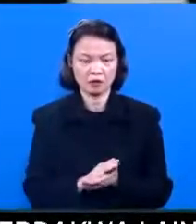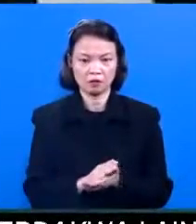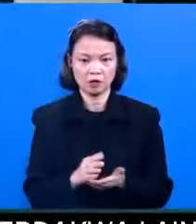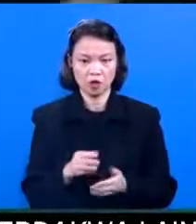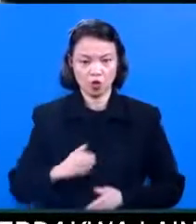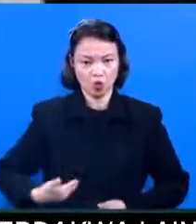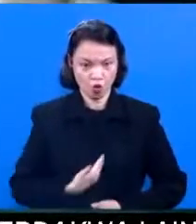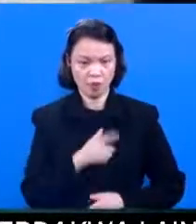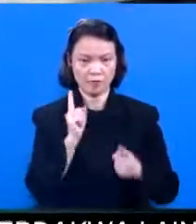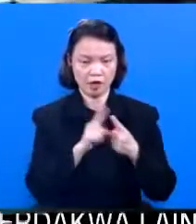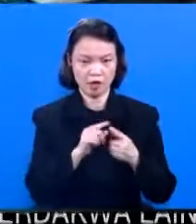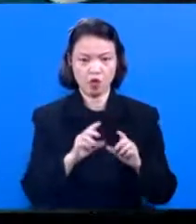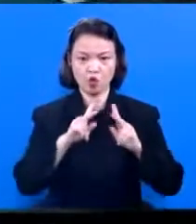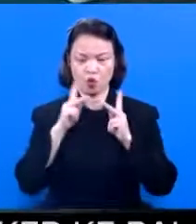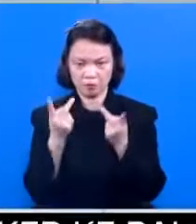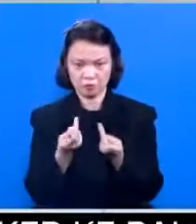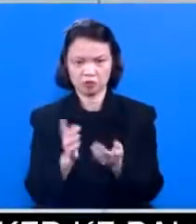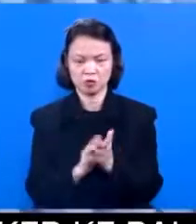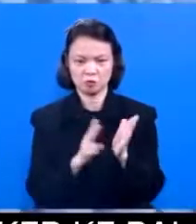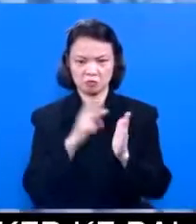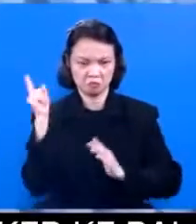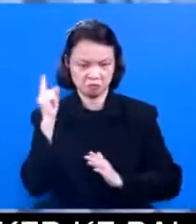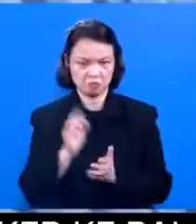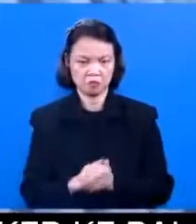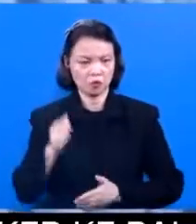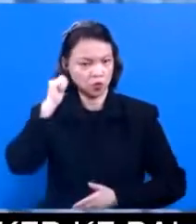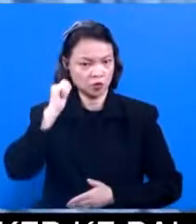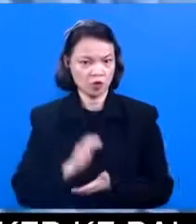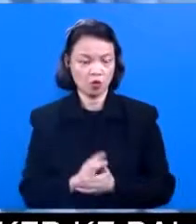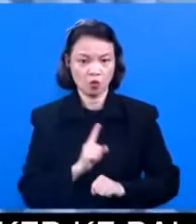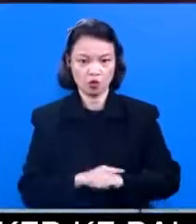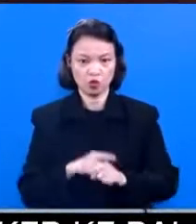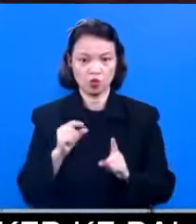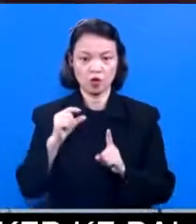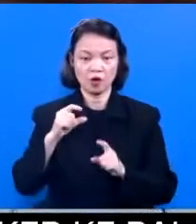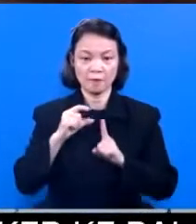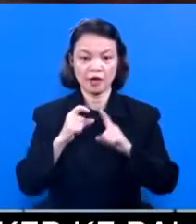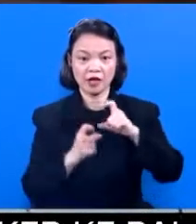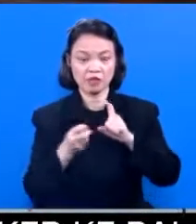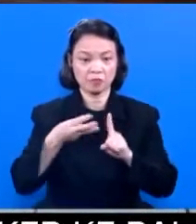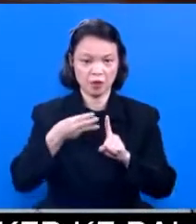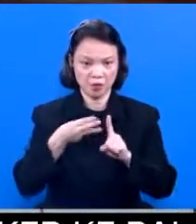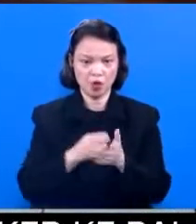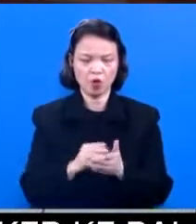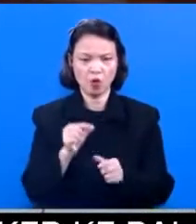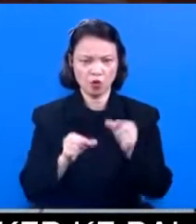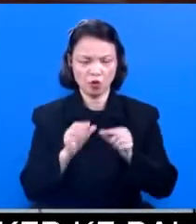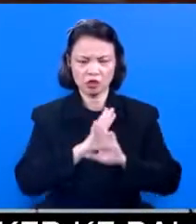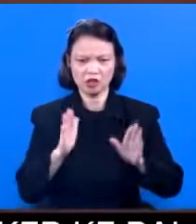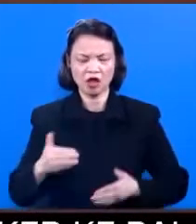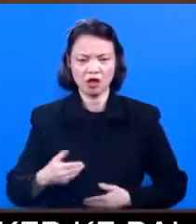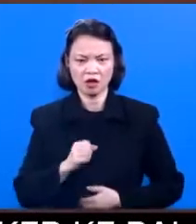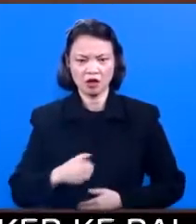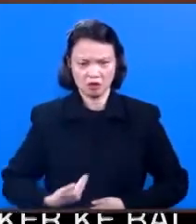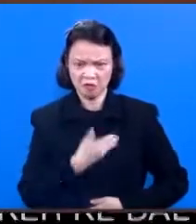akibat korban berada dekat dengan pelaku selama pemberlakuan PSBB untuk penanganan pandemi COVID-19 atau terjadinya